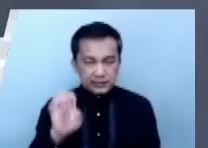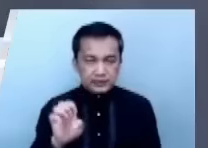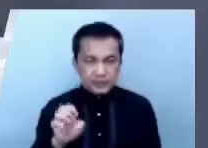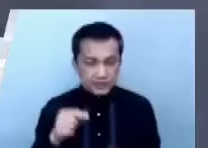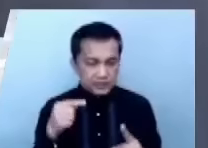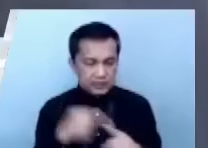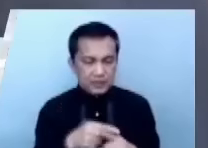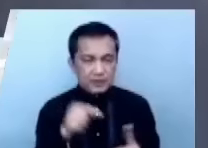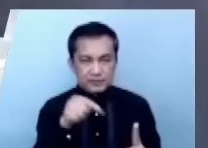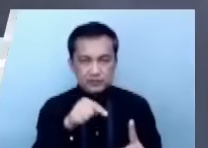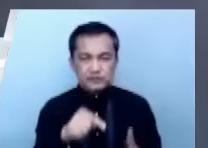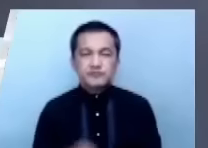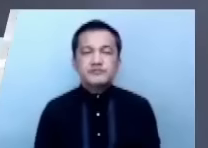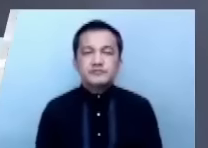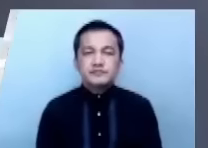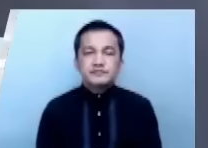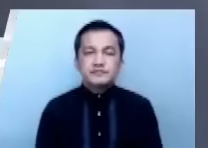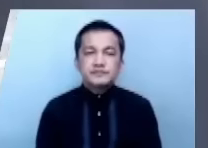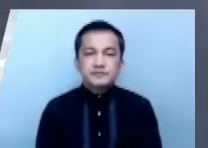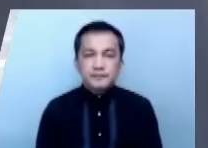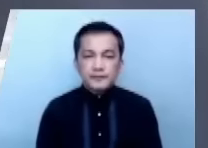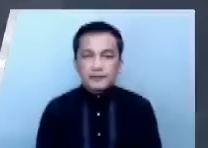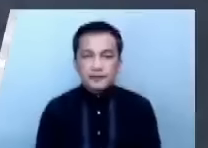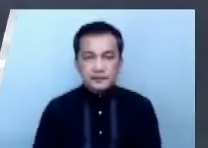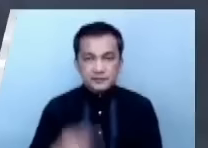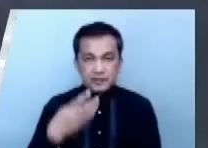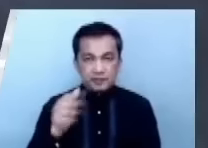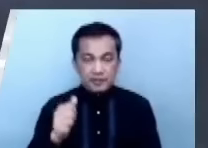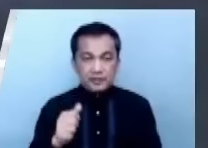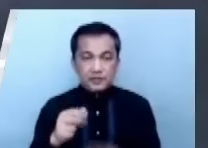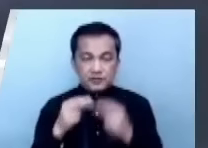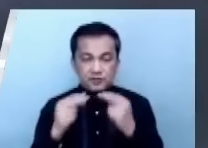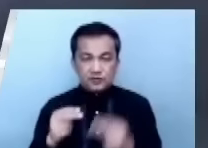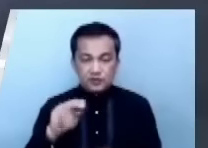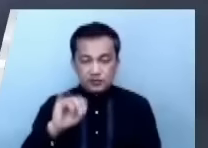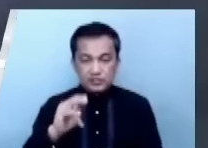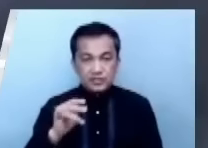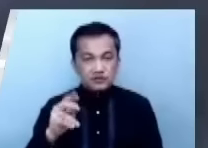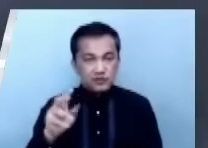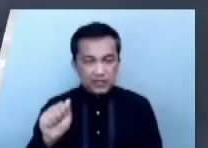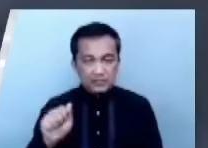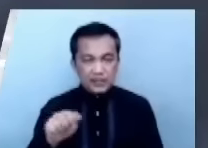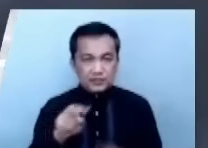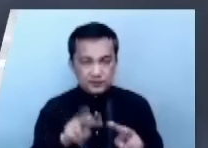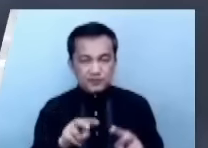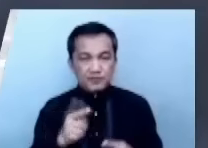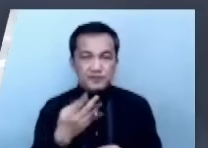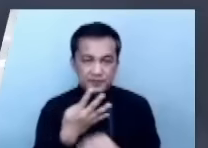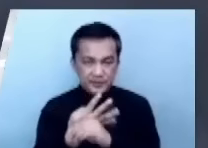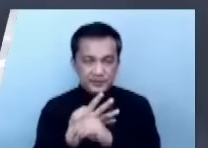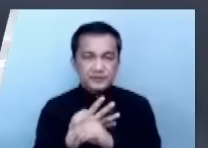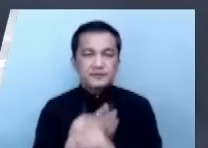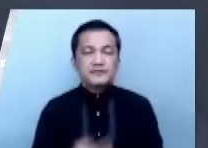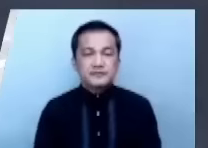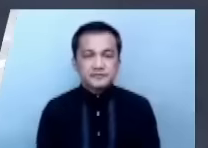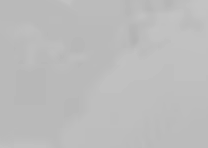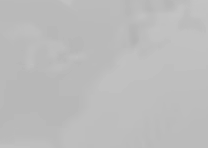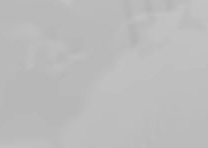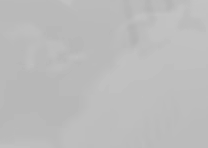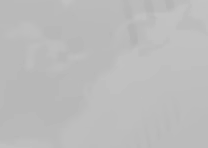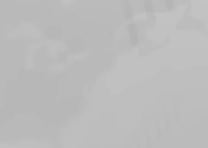tao. Para sa GMA Integrated News, John Consulta, nakatutok 24 oras.